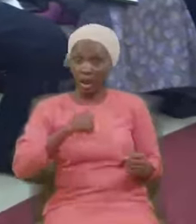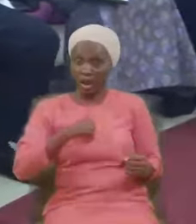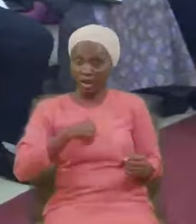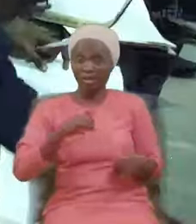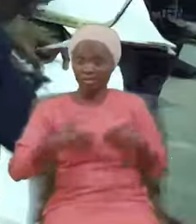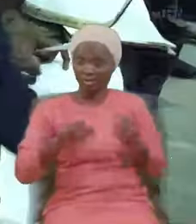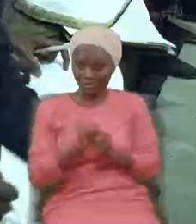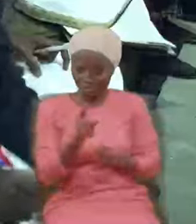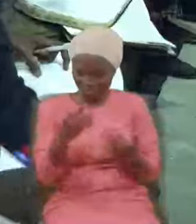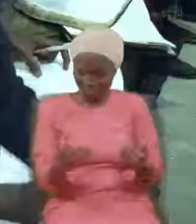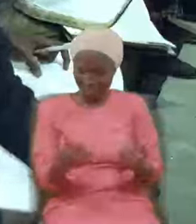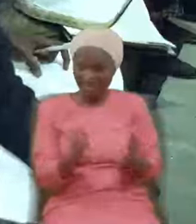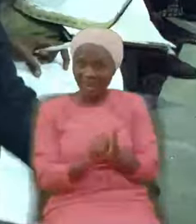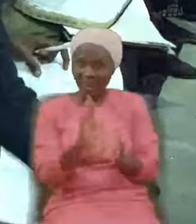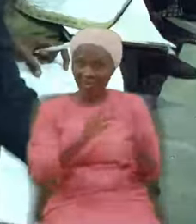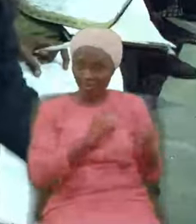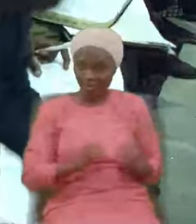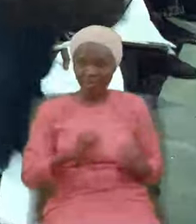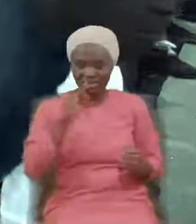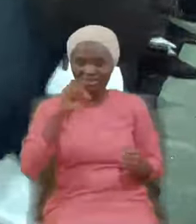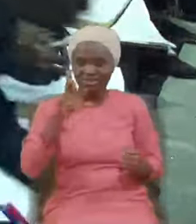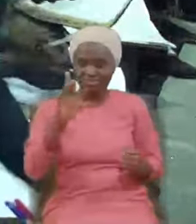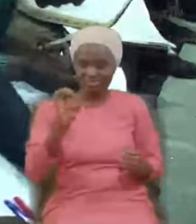force est renouvelée.